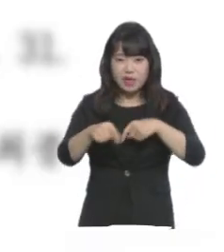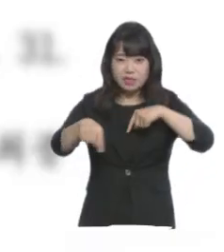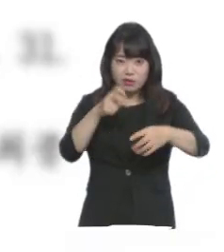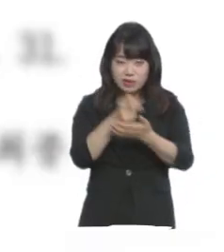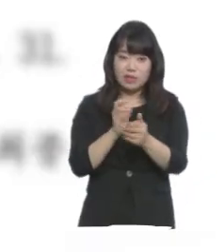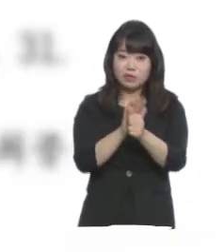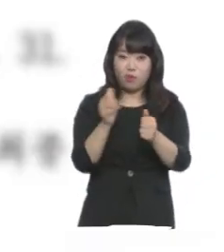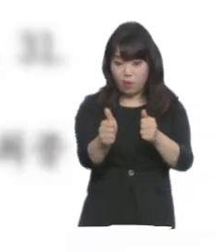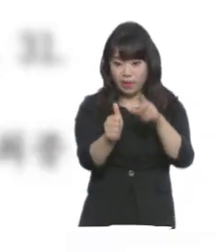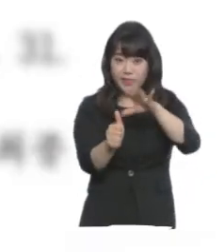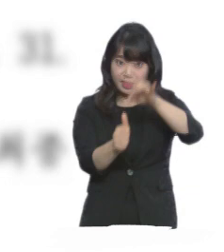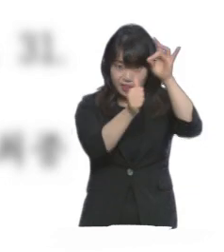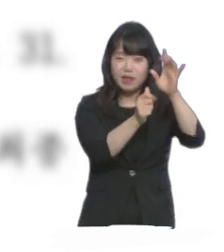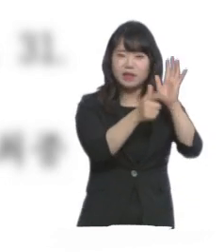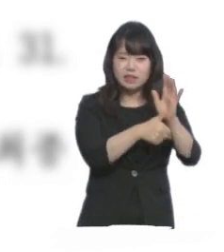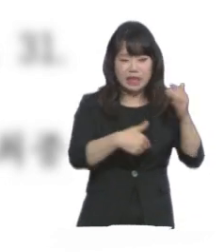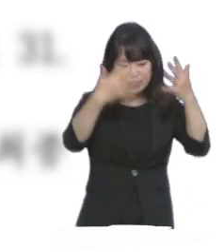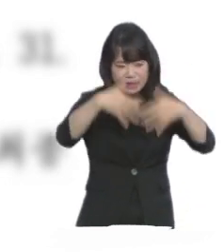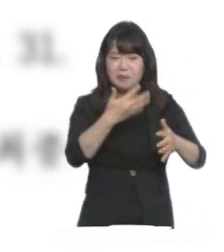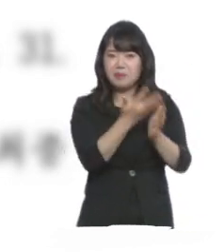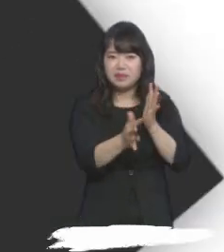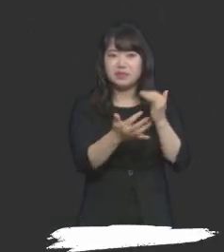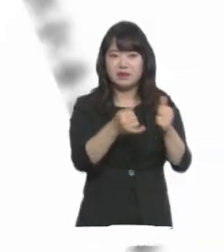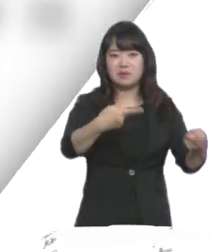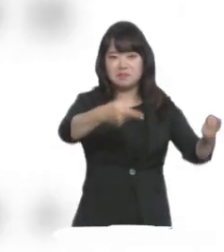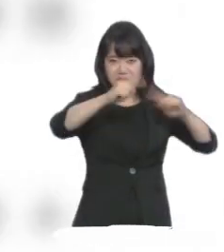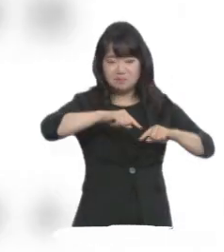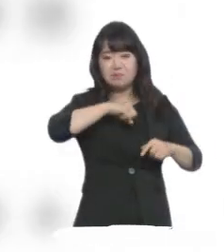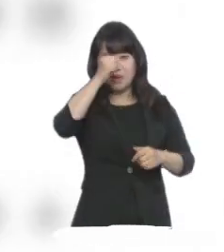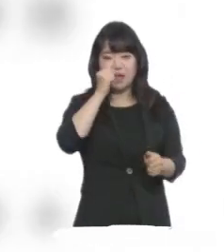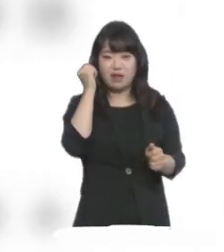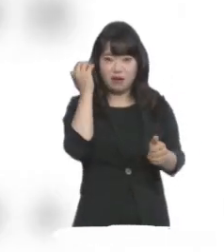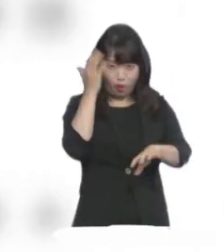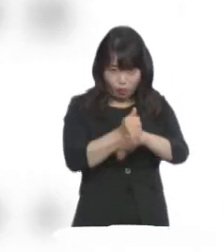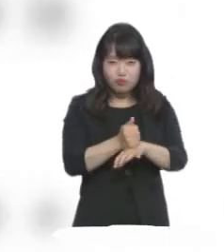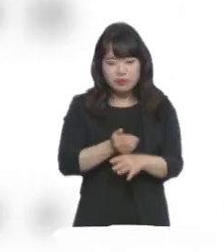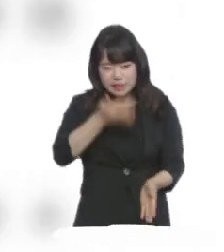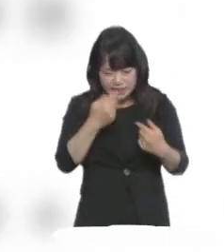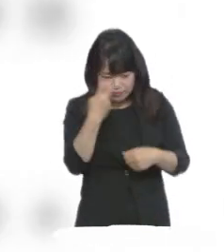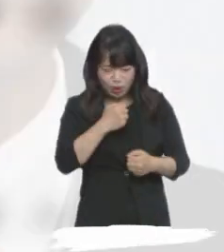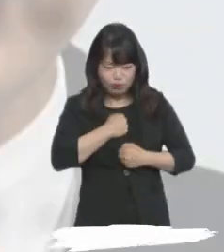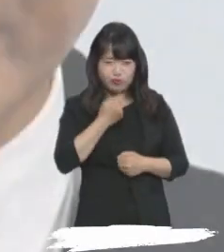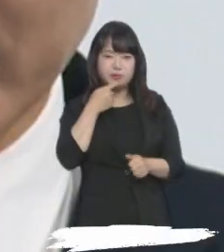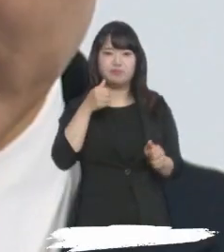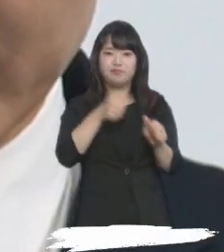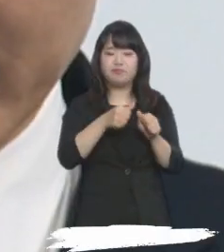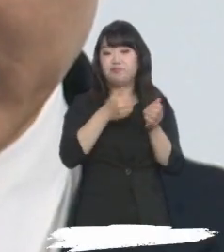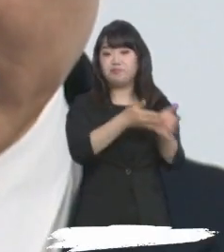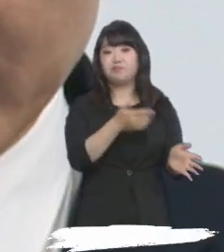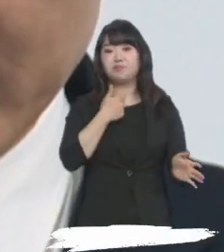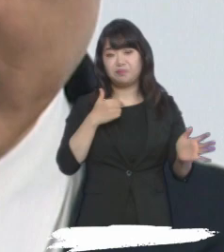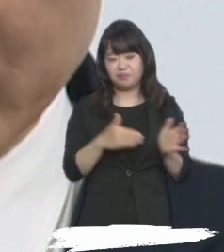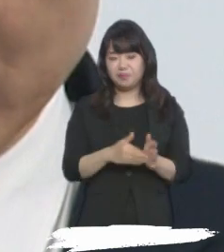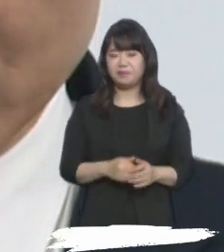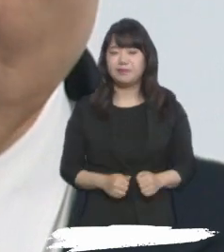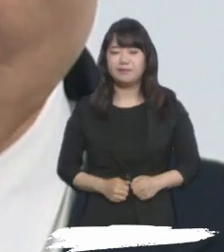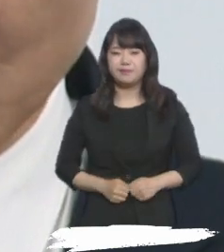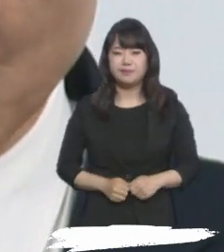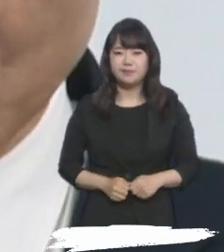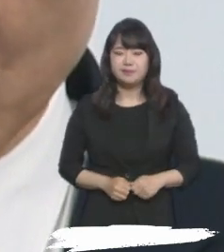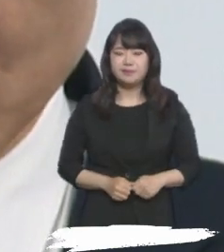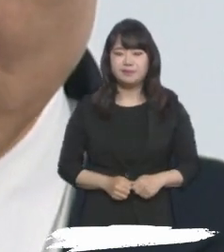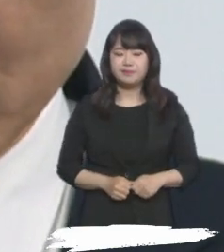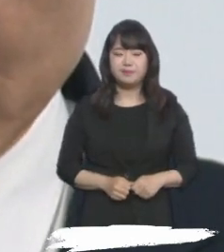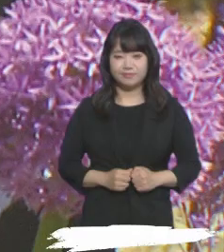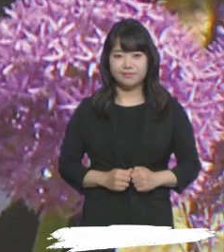채용 당시 자격 조건에 맞지 않은 응시자를 합격시켜 감사 주의를 받은 바 있습니다. BTV 뉴스